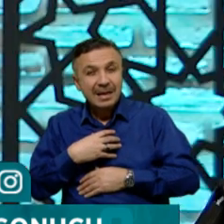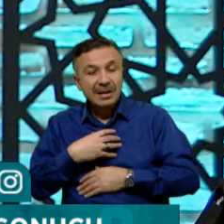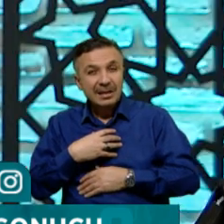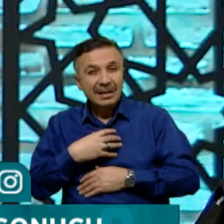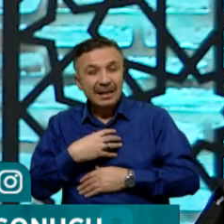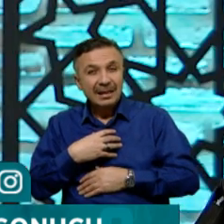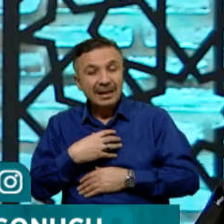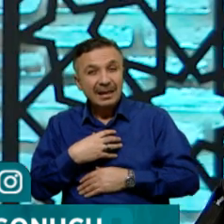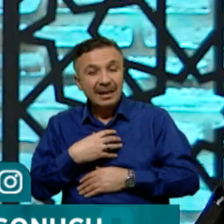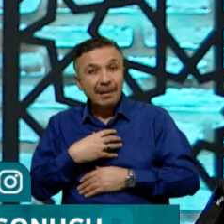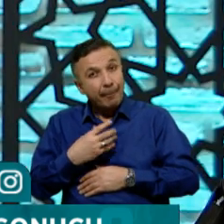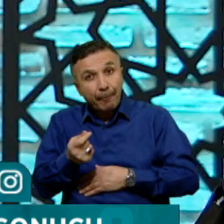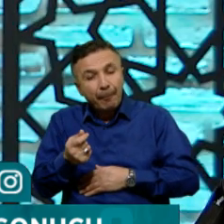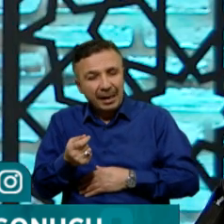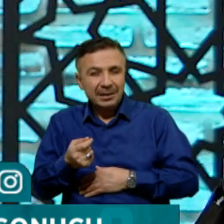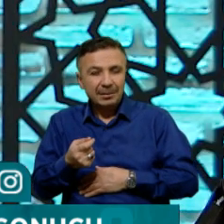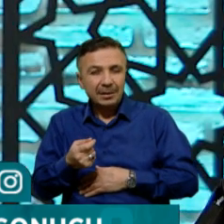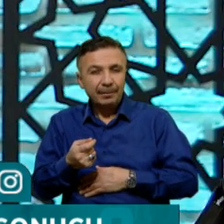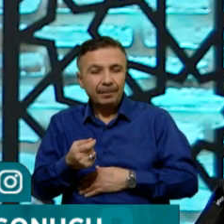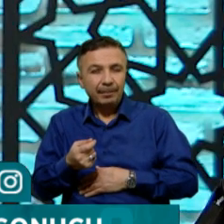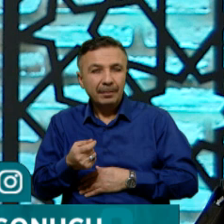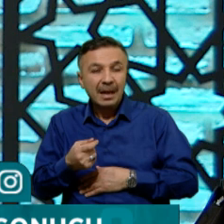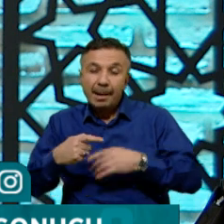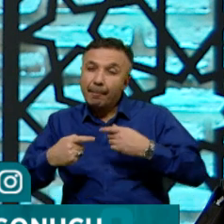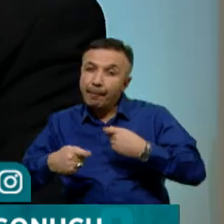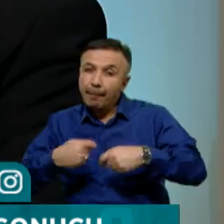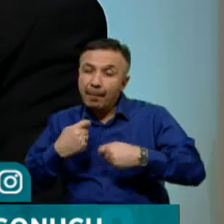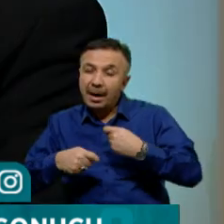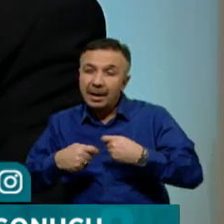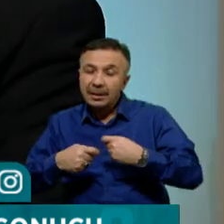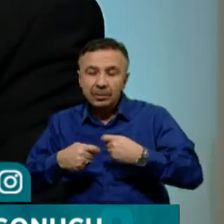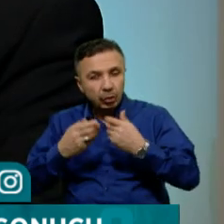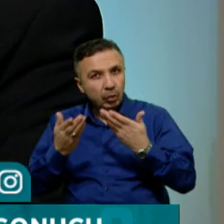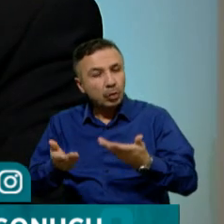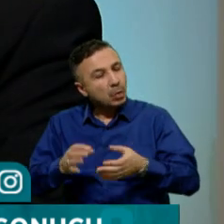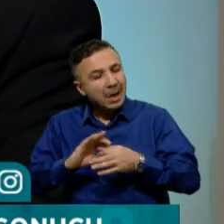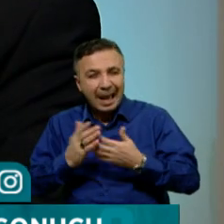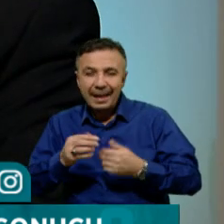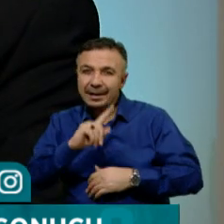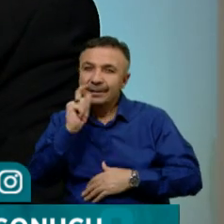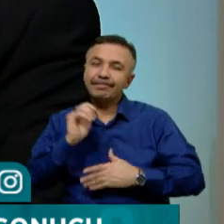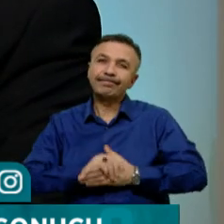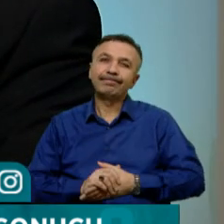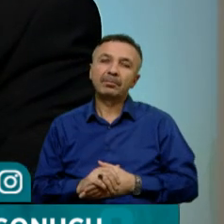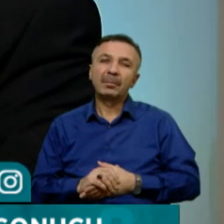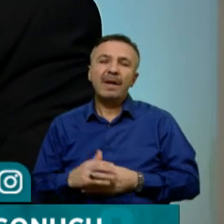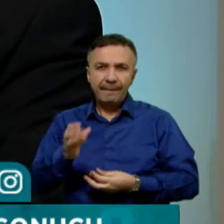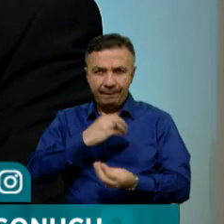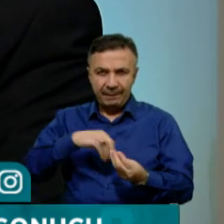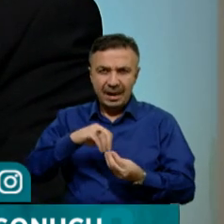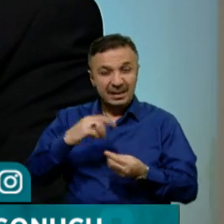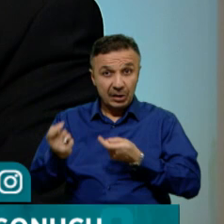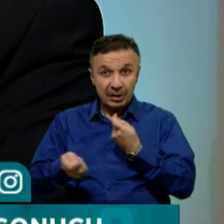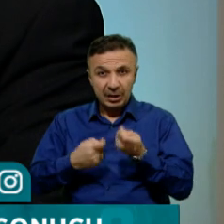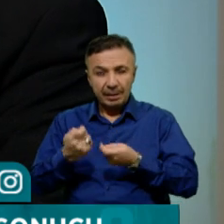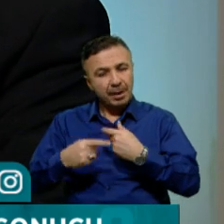kaynaklarından mı geliyor bankanın bu durumu nedir Yani faizle bir banka